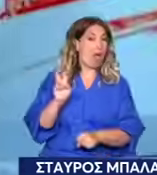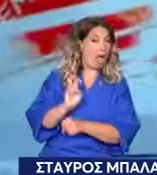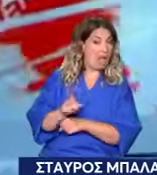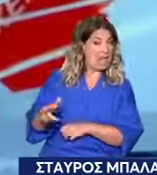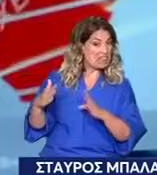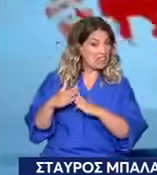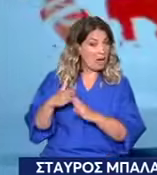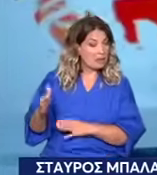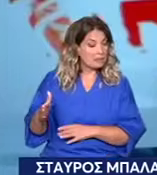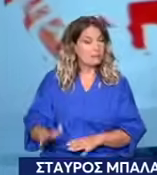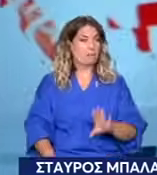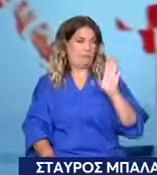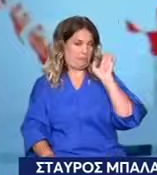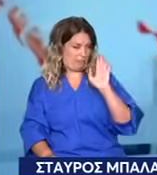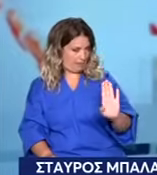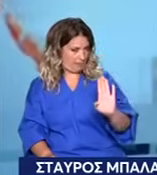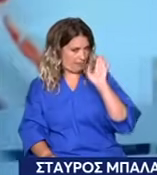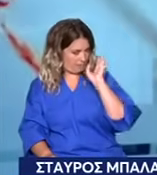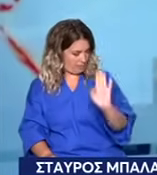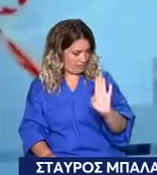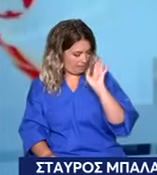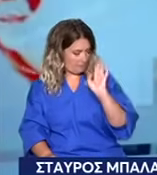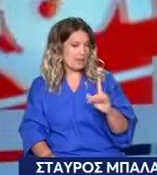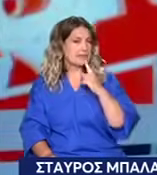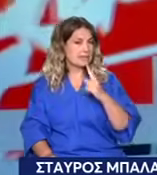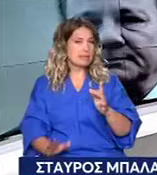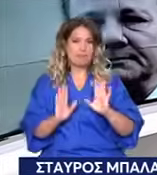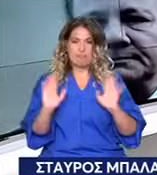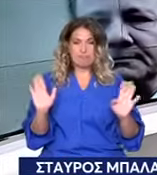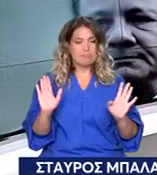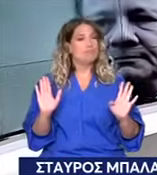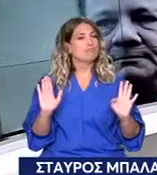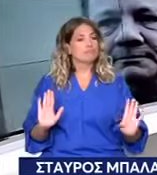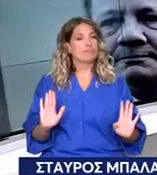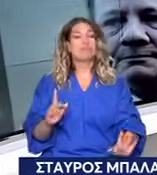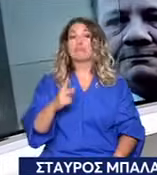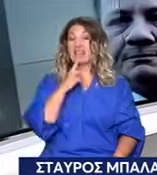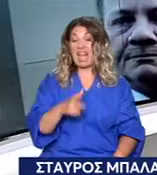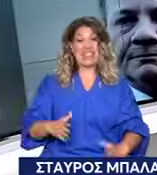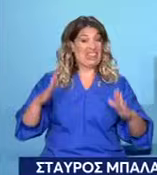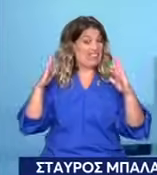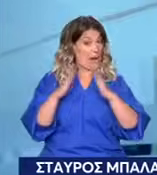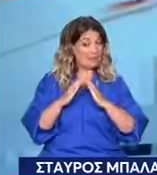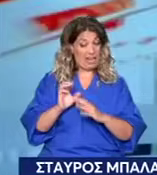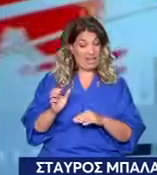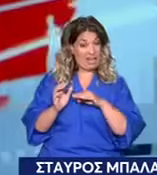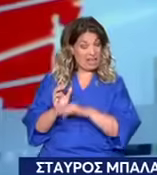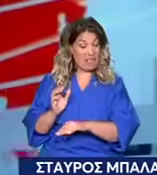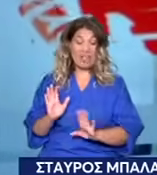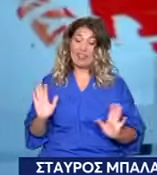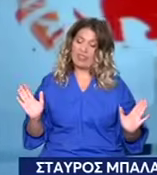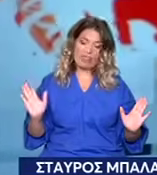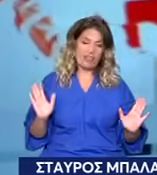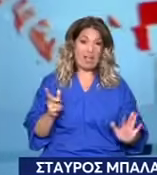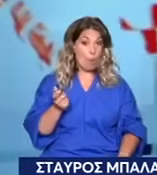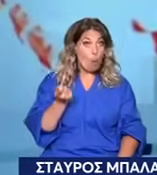Που εκπληστηριάζεται αύριο. Η κυρία Πολυζωγοπούλου λέει όχι. Δεν είχα τόσα πολλά, δεν είχε ή δεν είχαμε τόσα